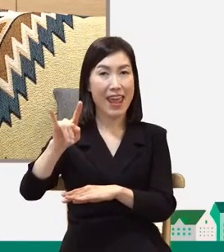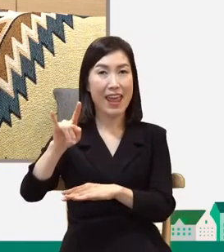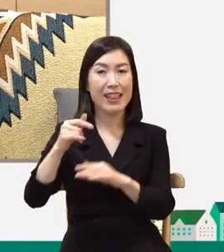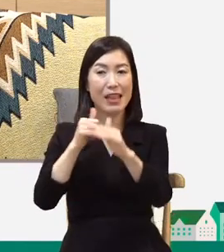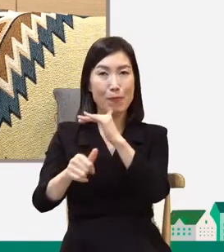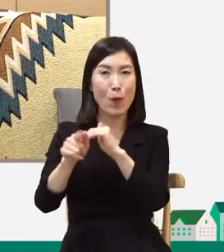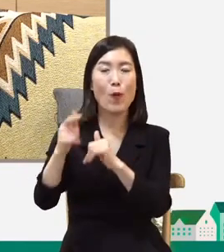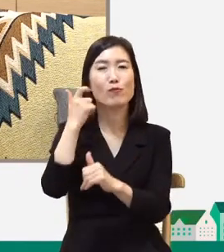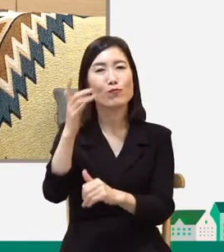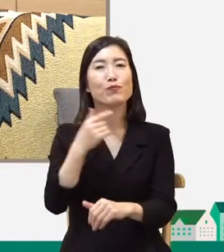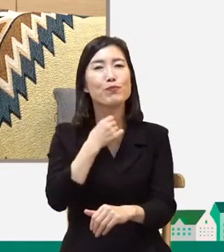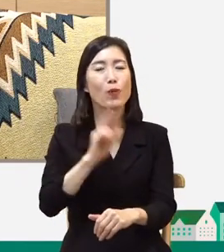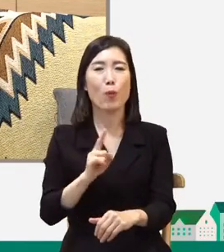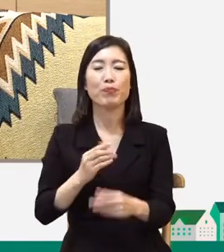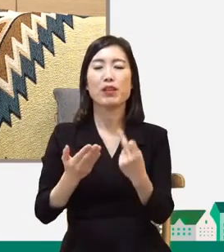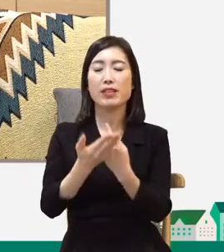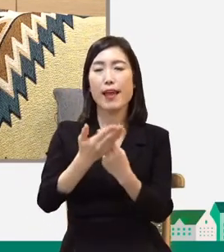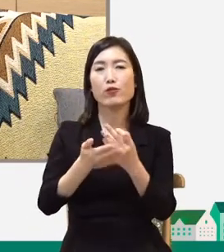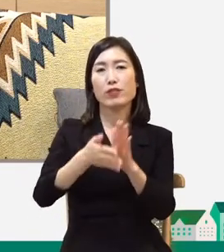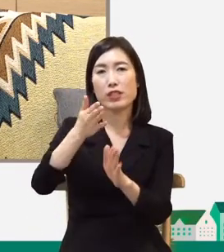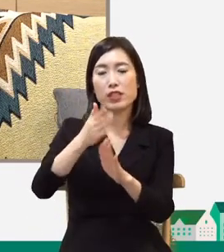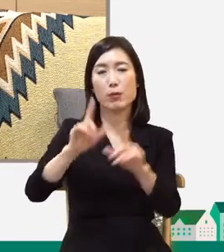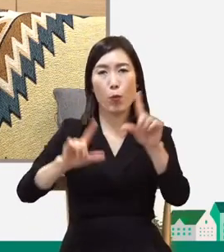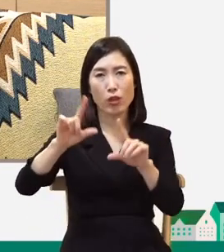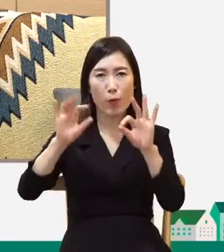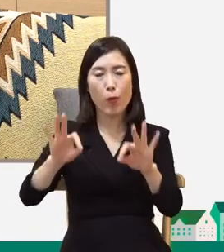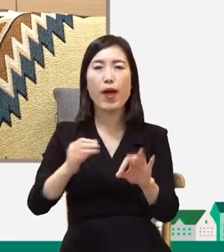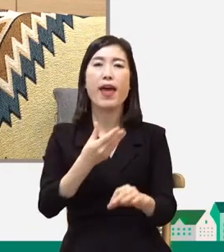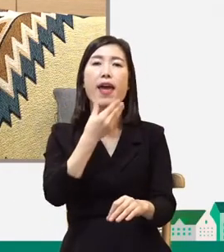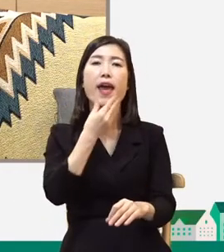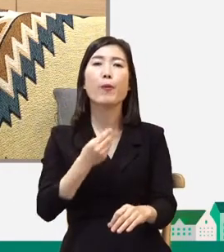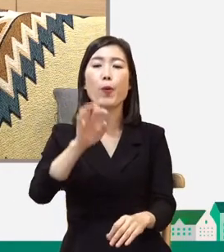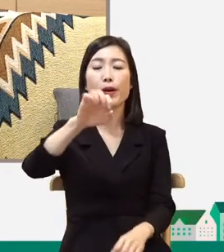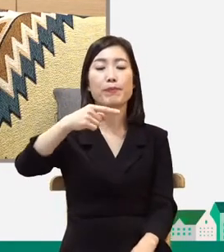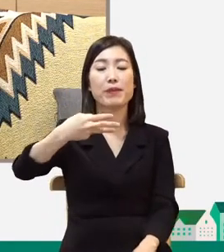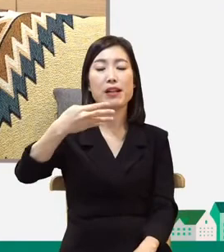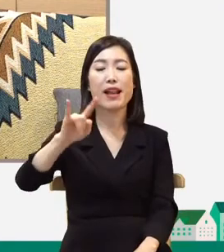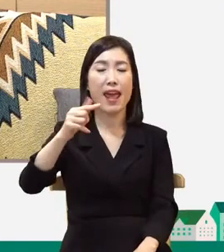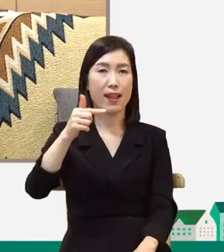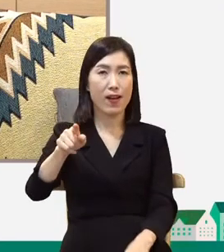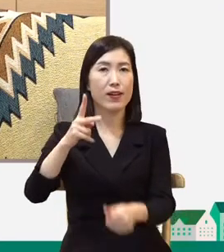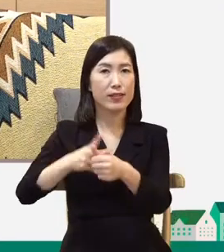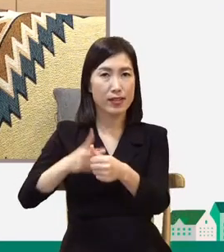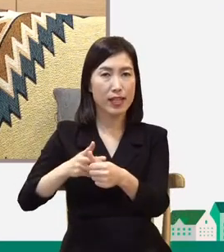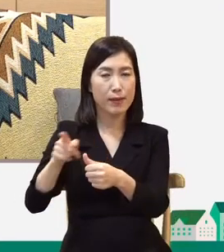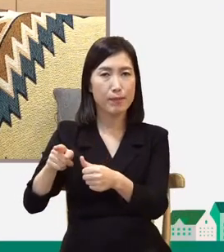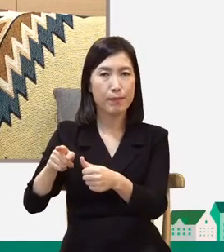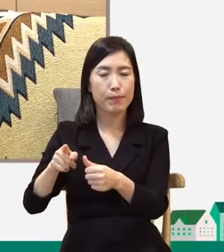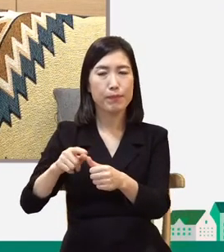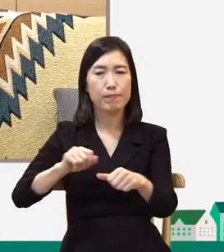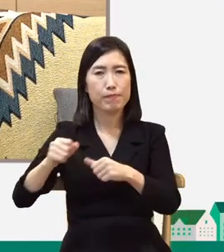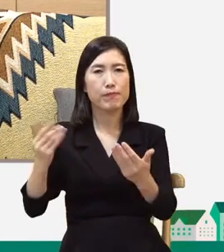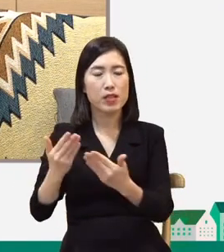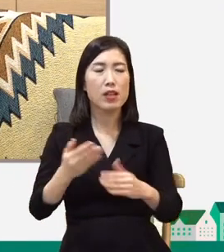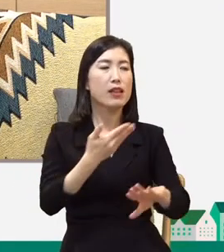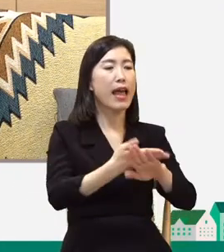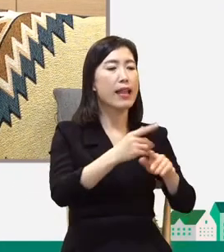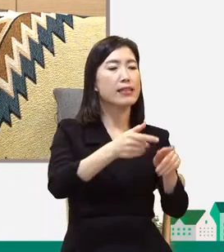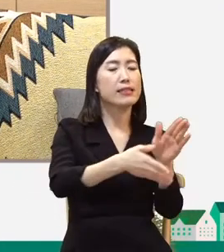질문인데요. 제주시의 모델에서 행복 플래너 선생님들의 역할과 기존 타 지자체의